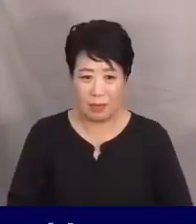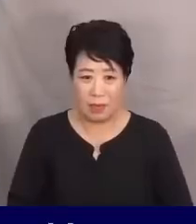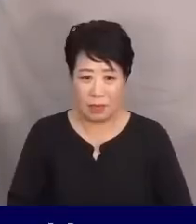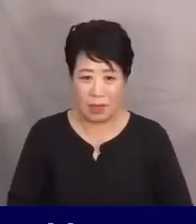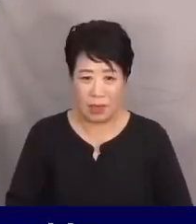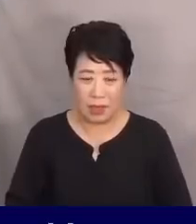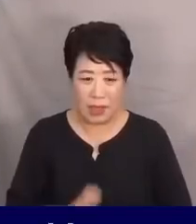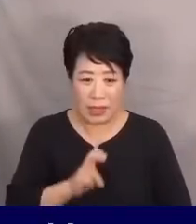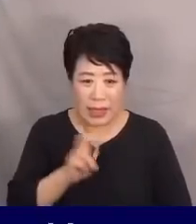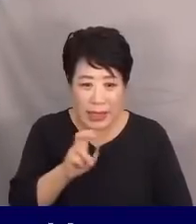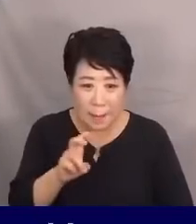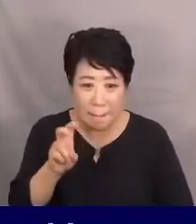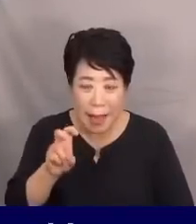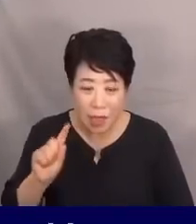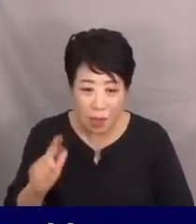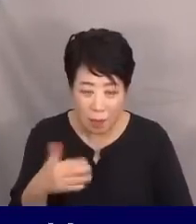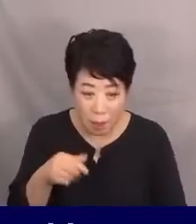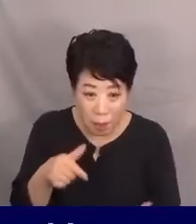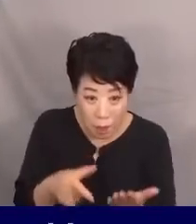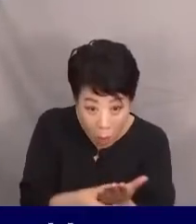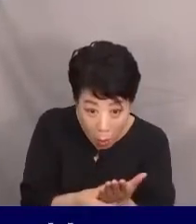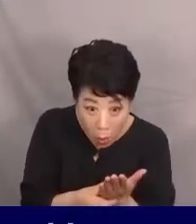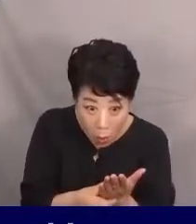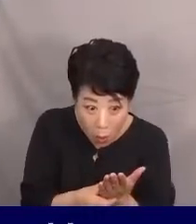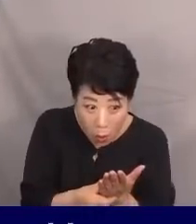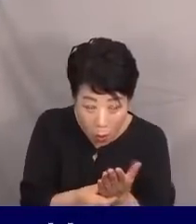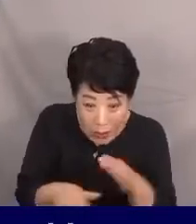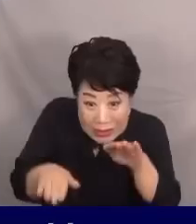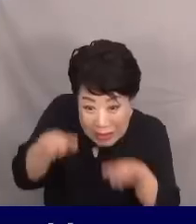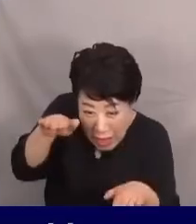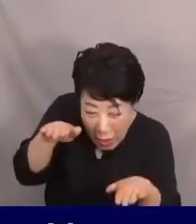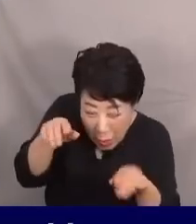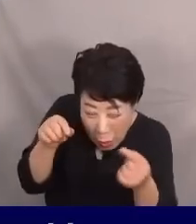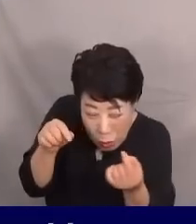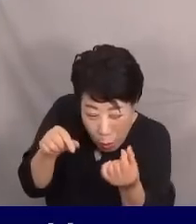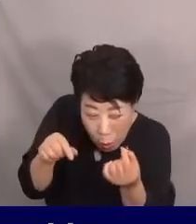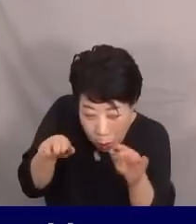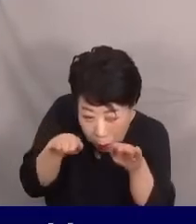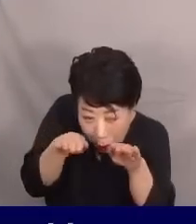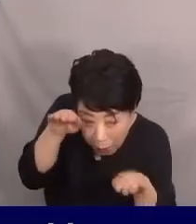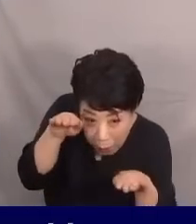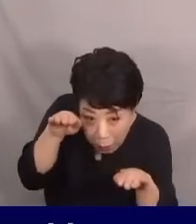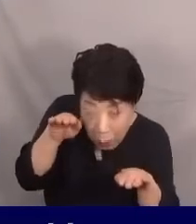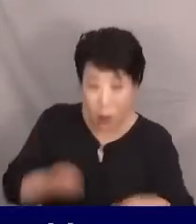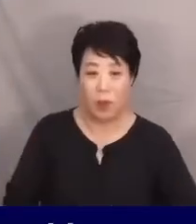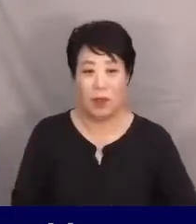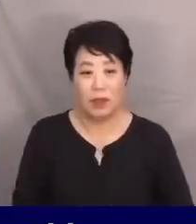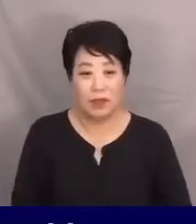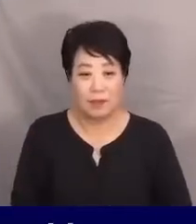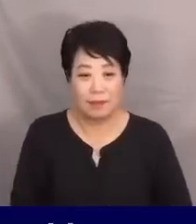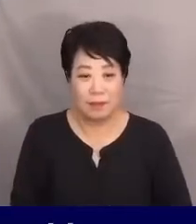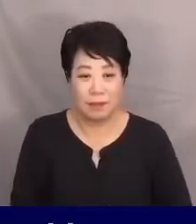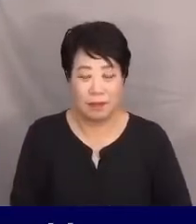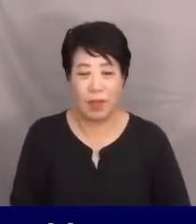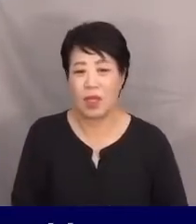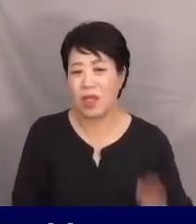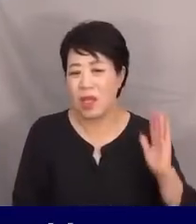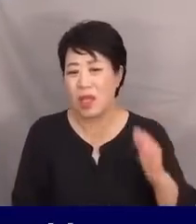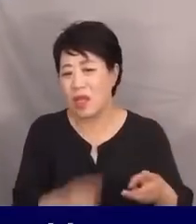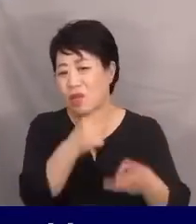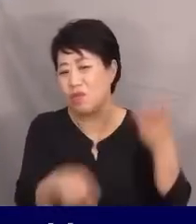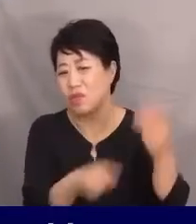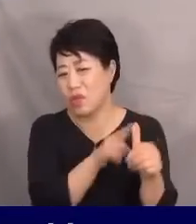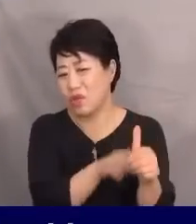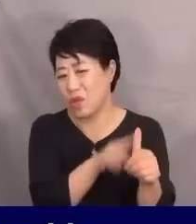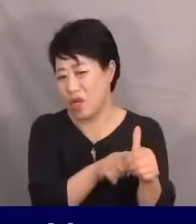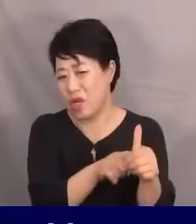20만 표 차라는 근소한 차로 절대 무능이라는 윤석열 검찰